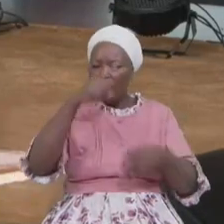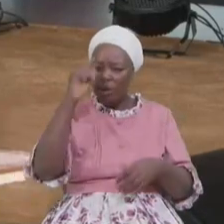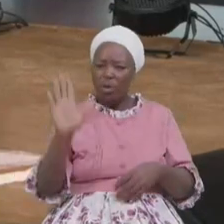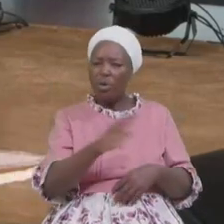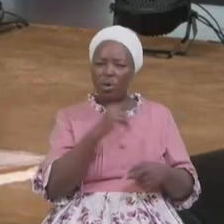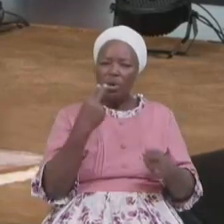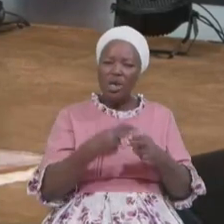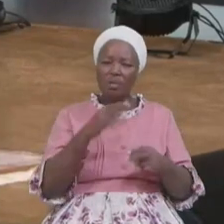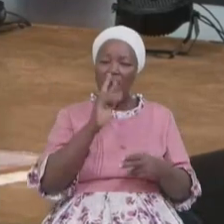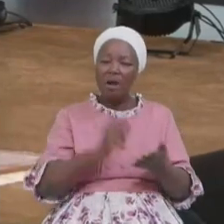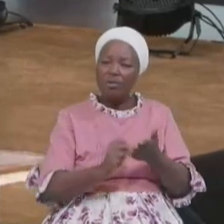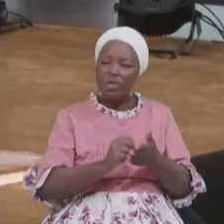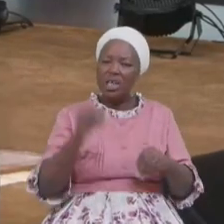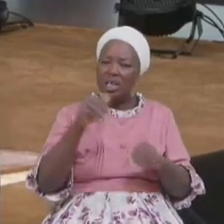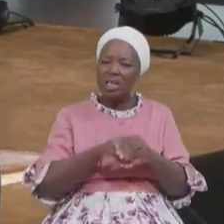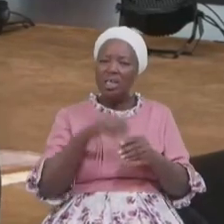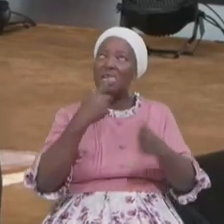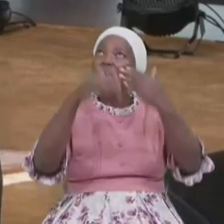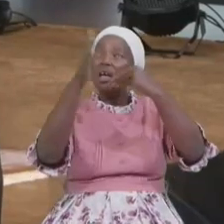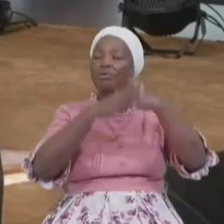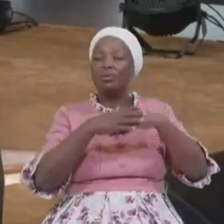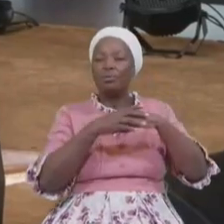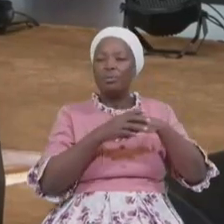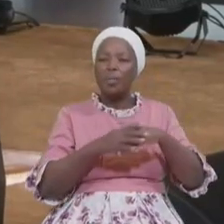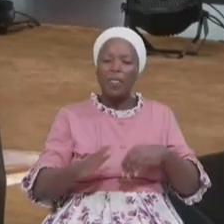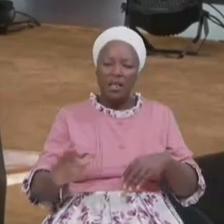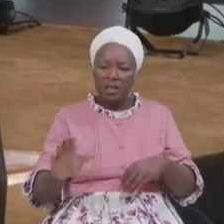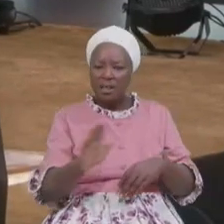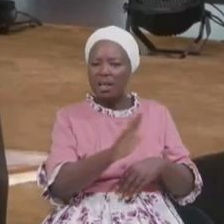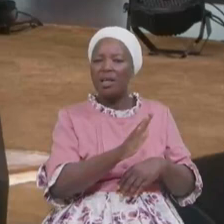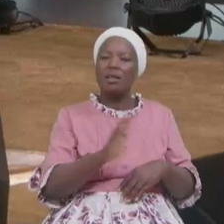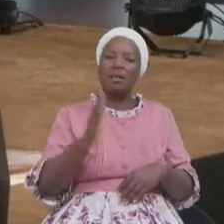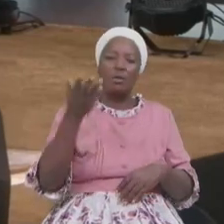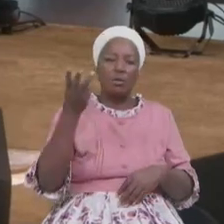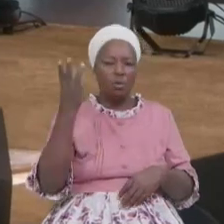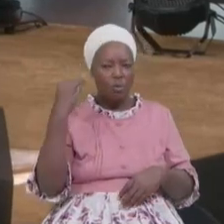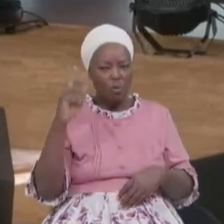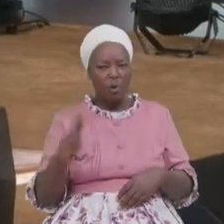écrits dans le livre de vie au ciel. Ils étaient sauvés. Vous